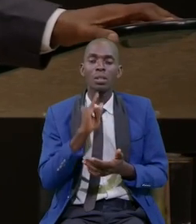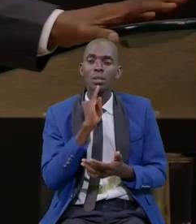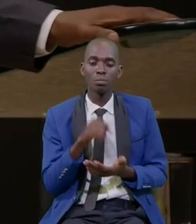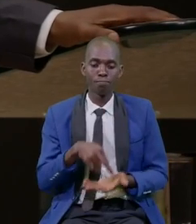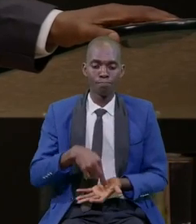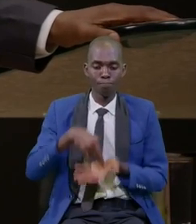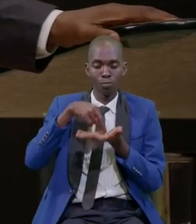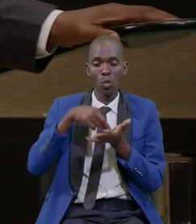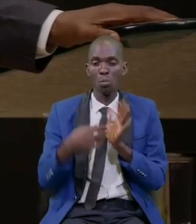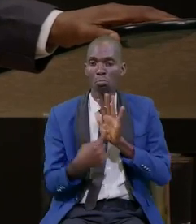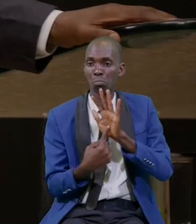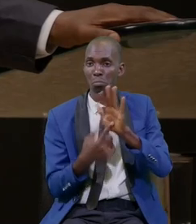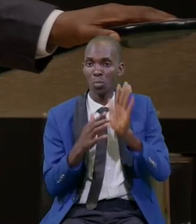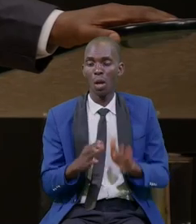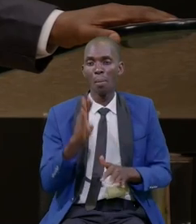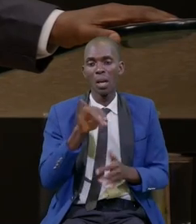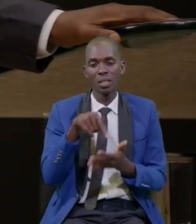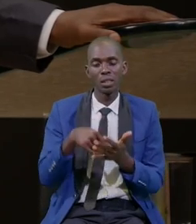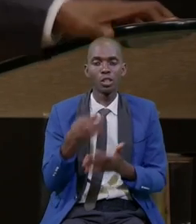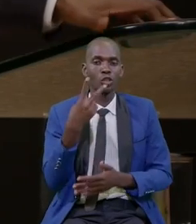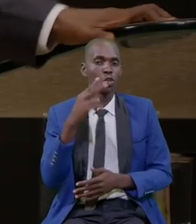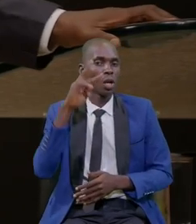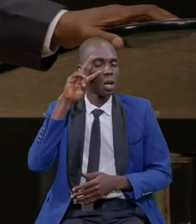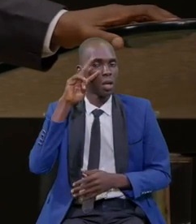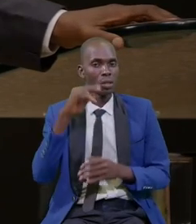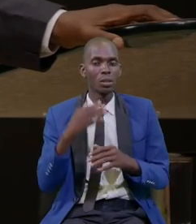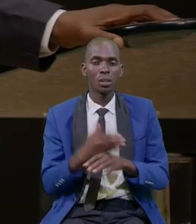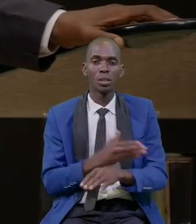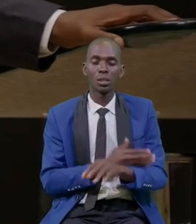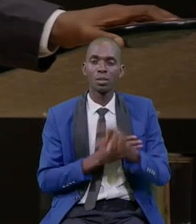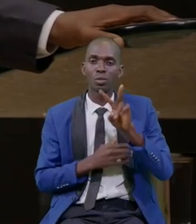ces deux espions. Voyons la deuxième partie,